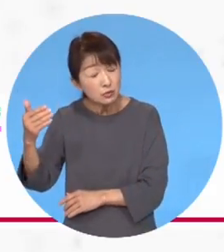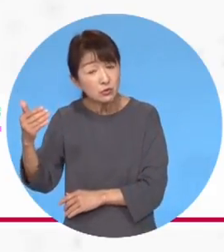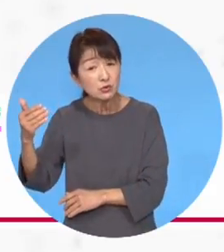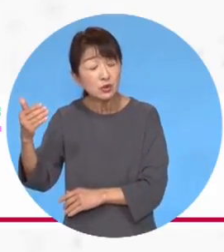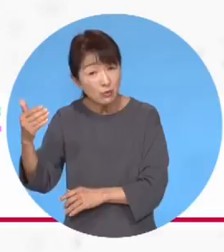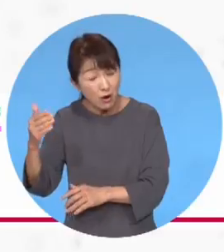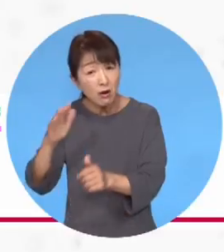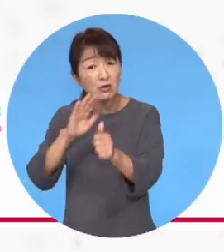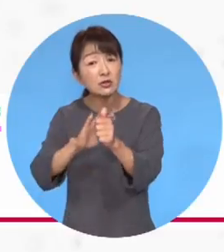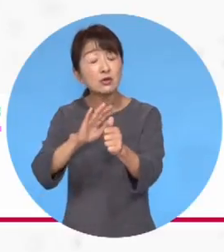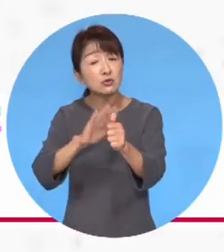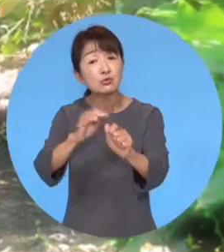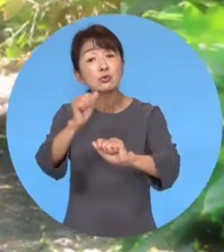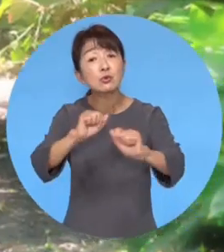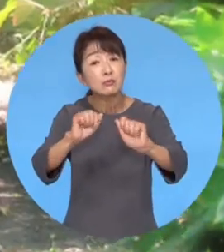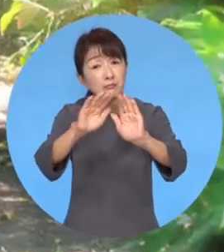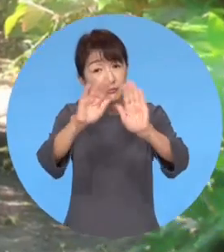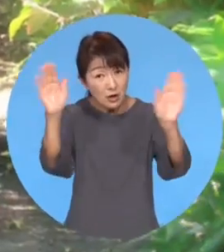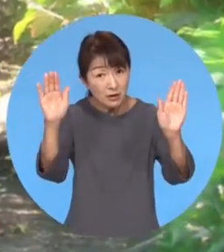ました。